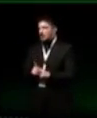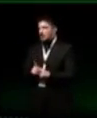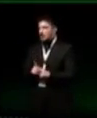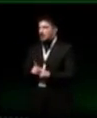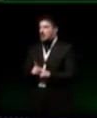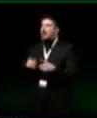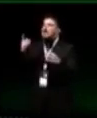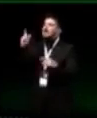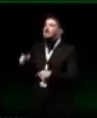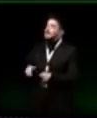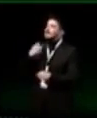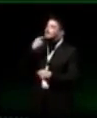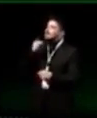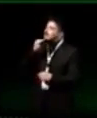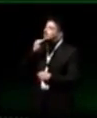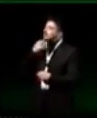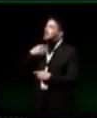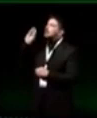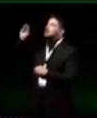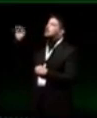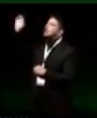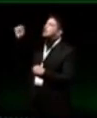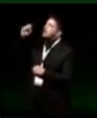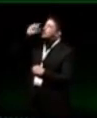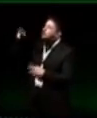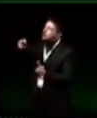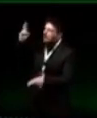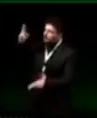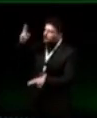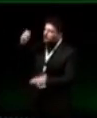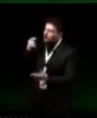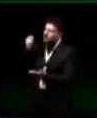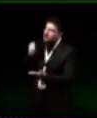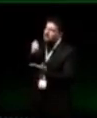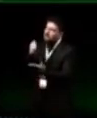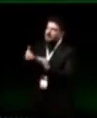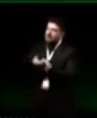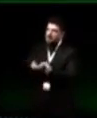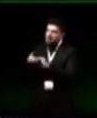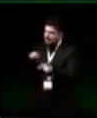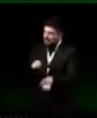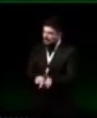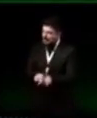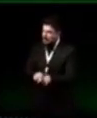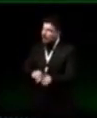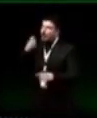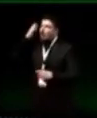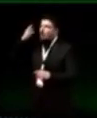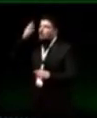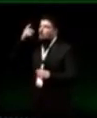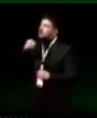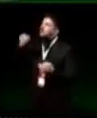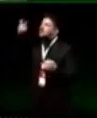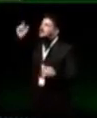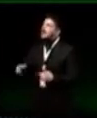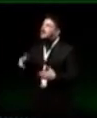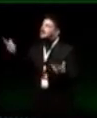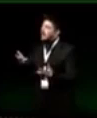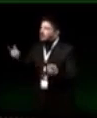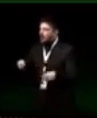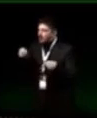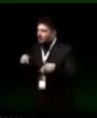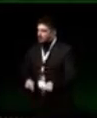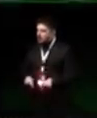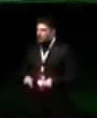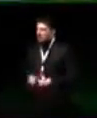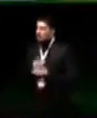significa chiedere più cultura, significa chiedere investimenti sul sociale, significa essere orgogliosi di quello che l'Italia è, qui e fuori di